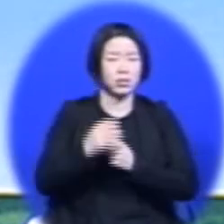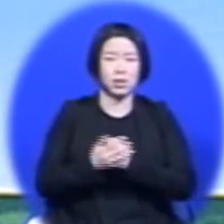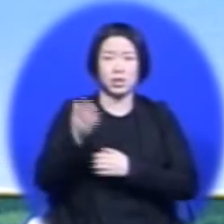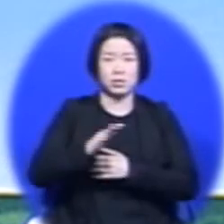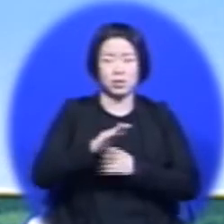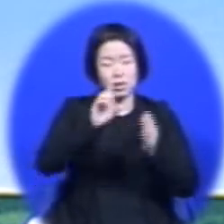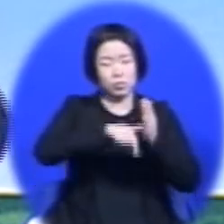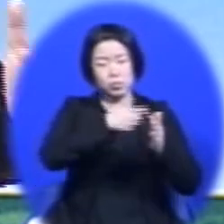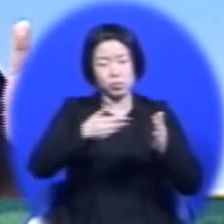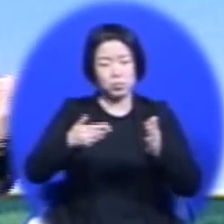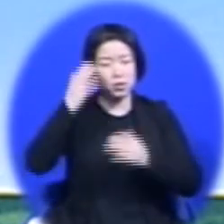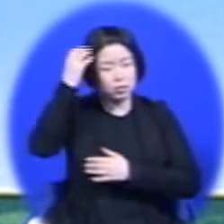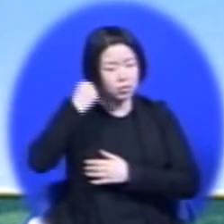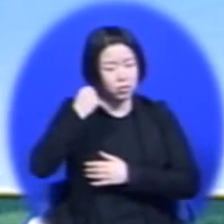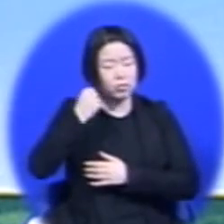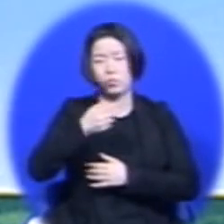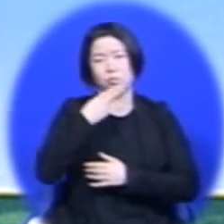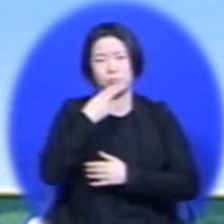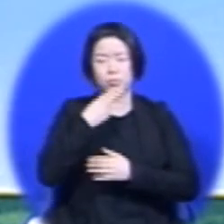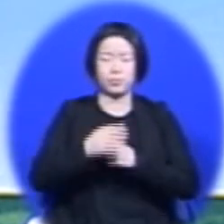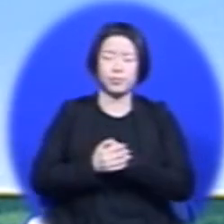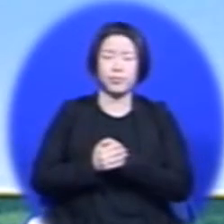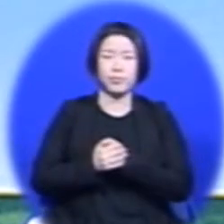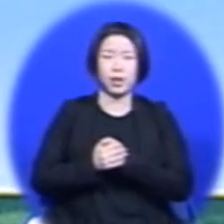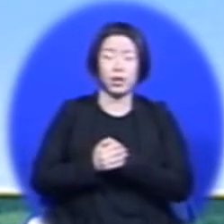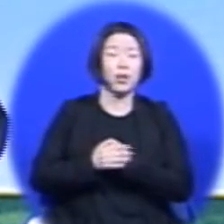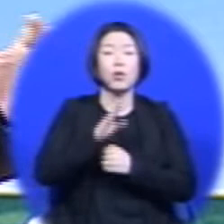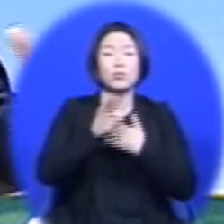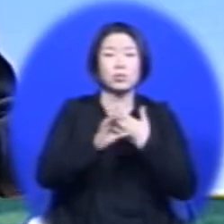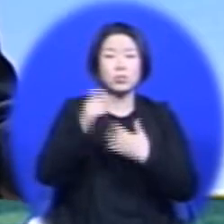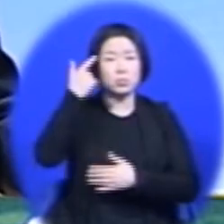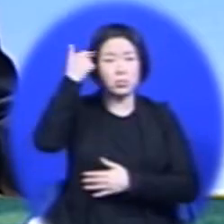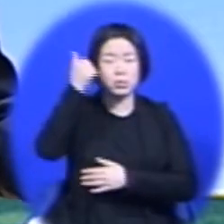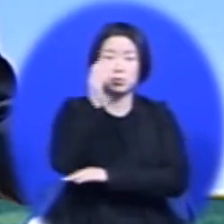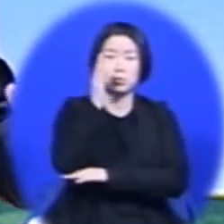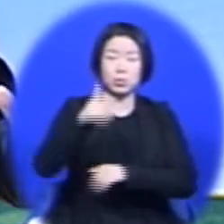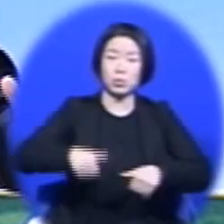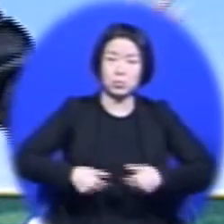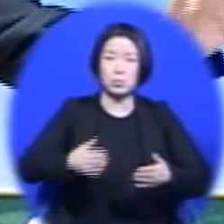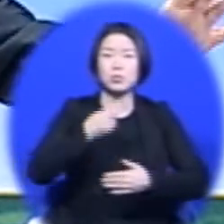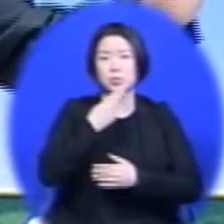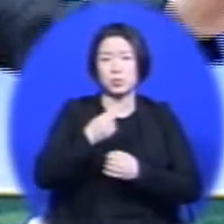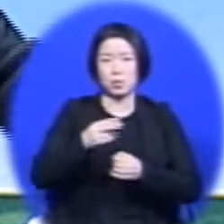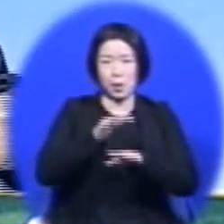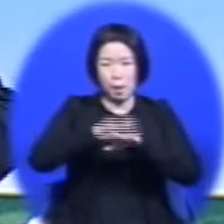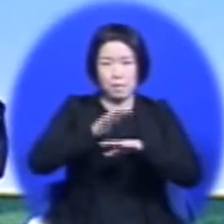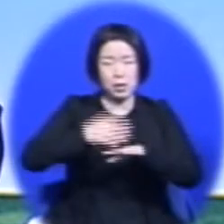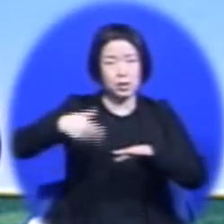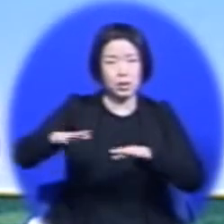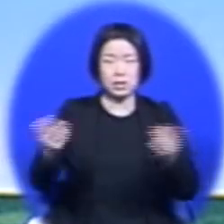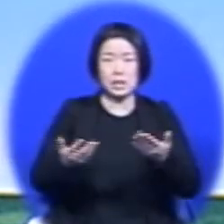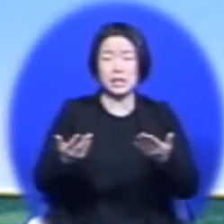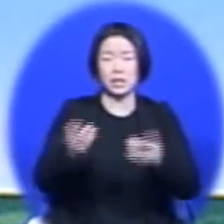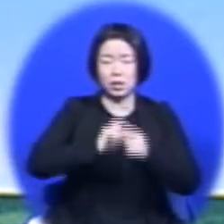지나고 나면 기억나는 게 없습니다. 그러면 목사님들이 설교할 필요 있나요? 밭에 나가서 일하는 게 차라리